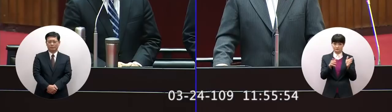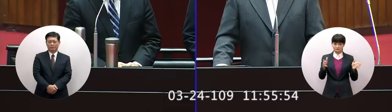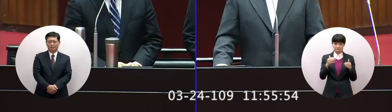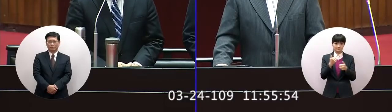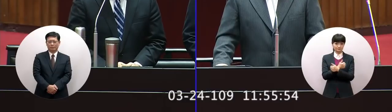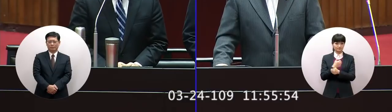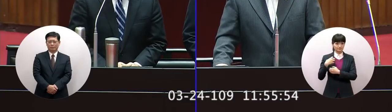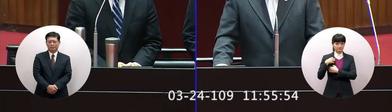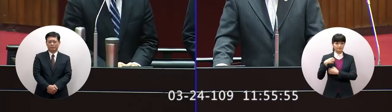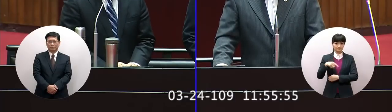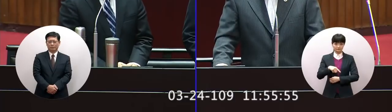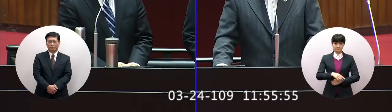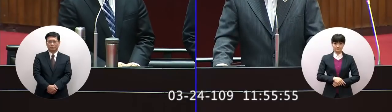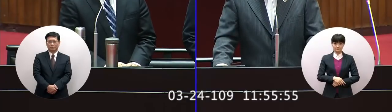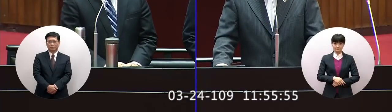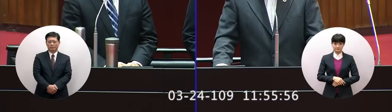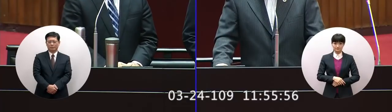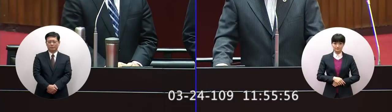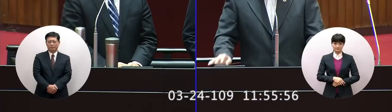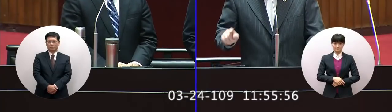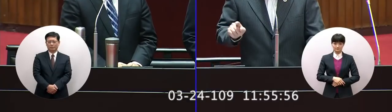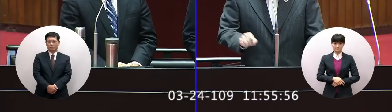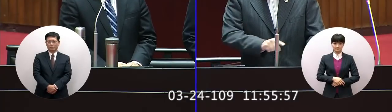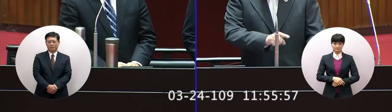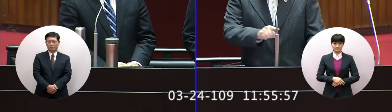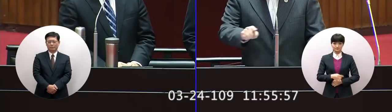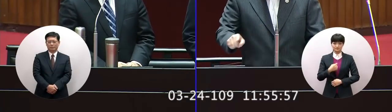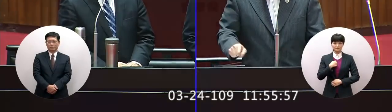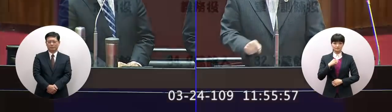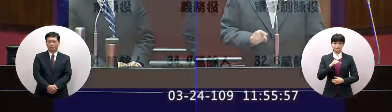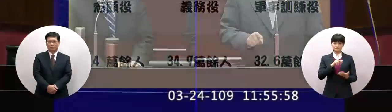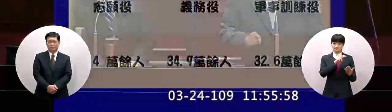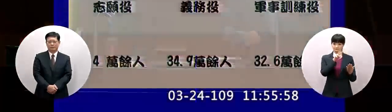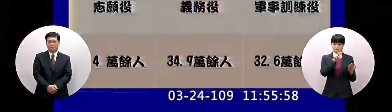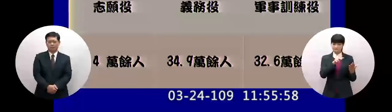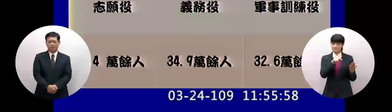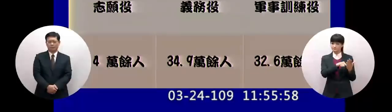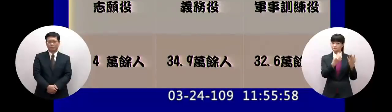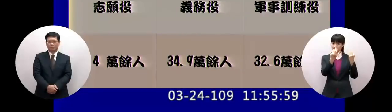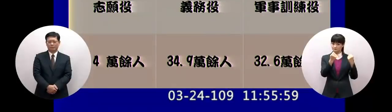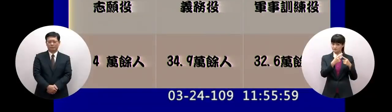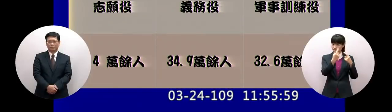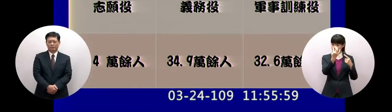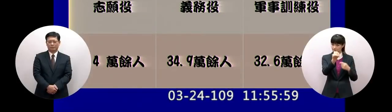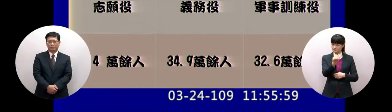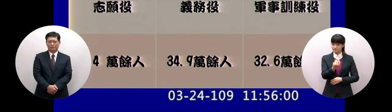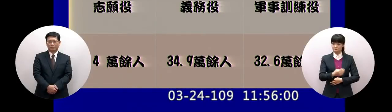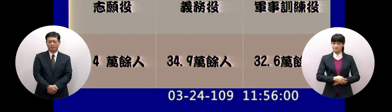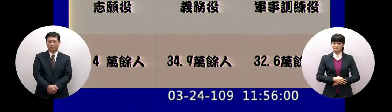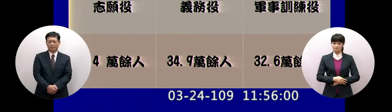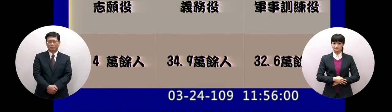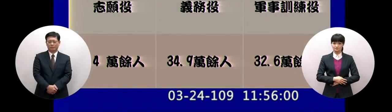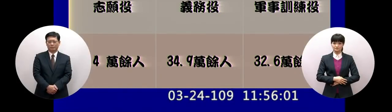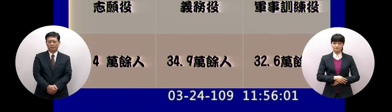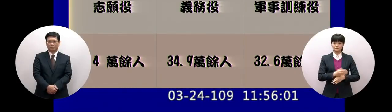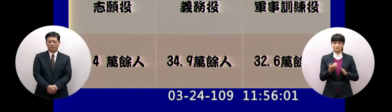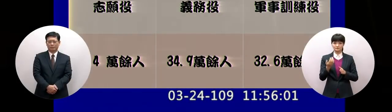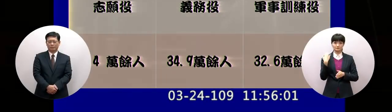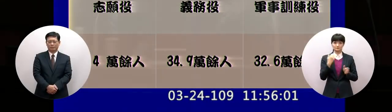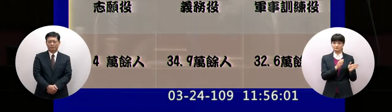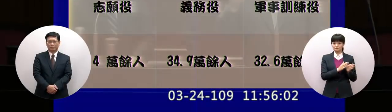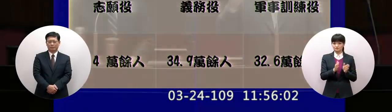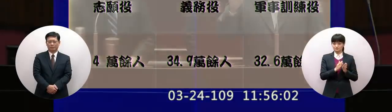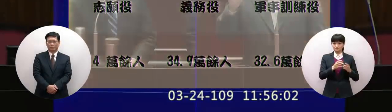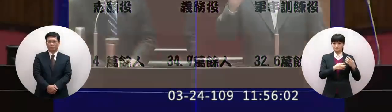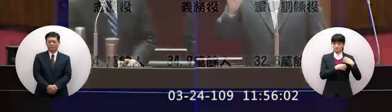面，我们看一下这些人数，慢慢这后备军人的量这么大，